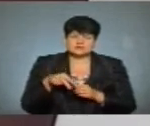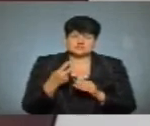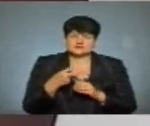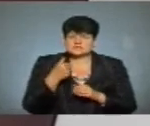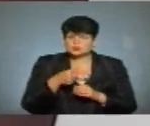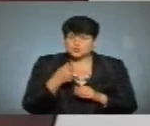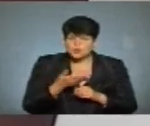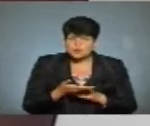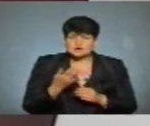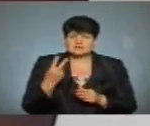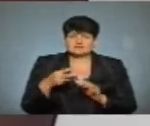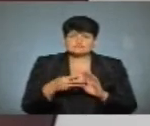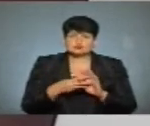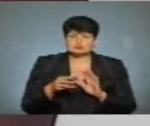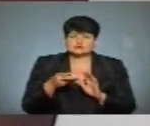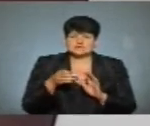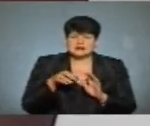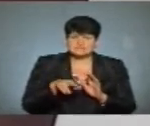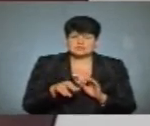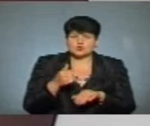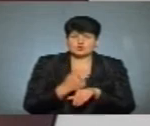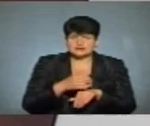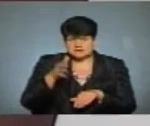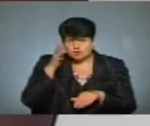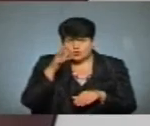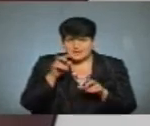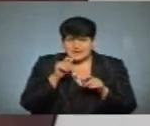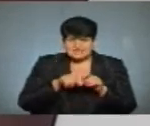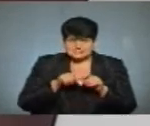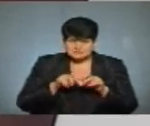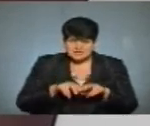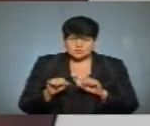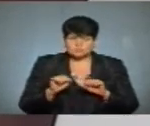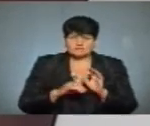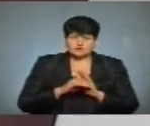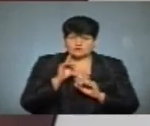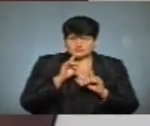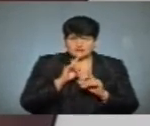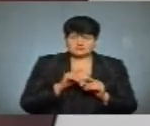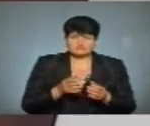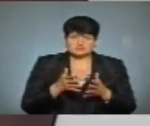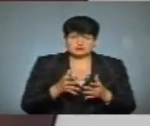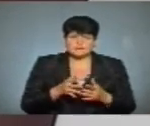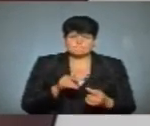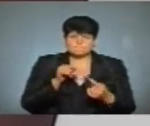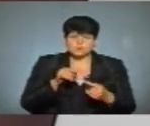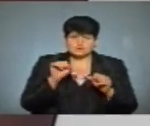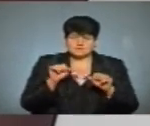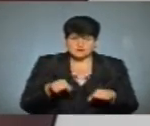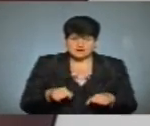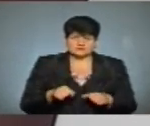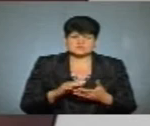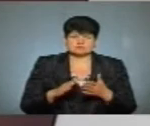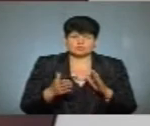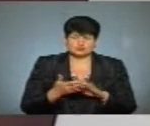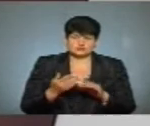2020 року, а 28 травня головне науково-експертне управління Верховної Ради визнало протиправність положень цього законопроєкту,